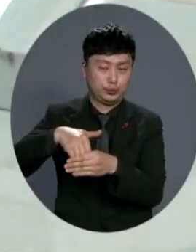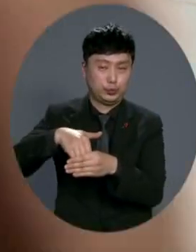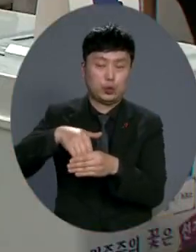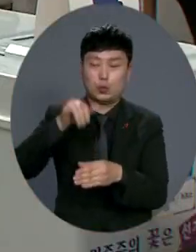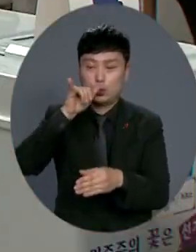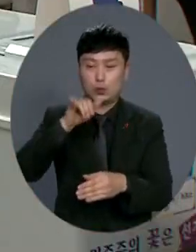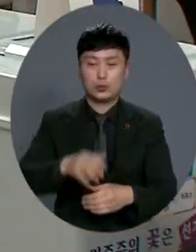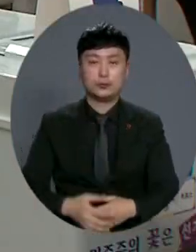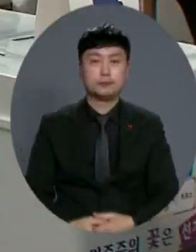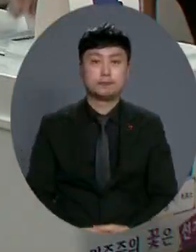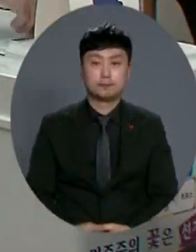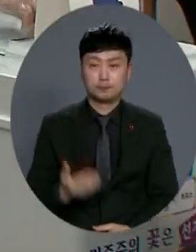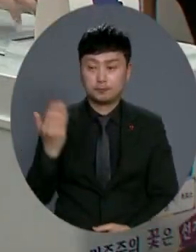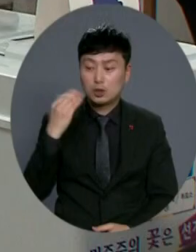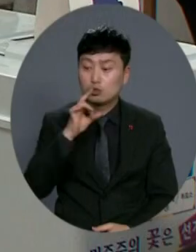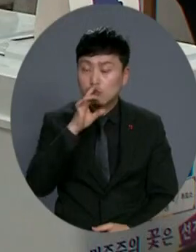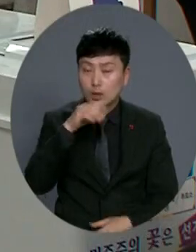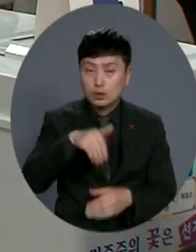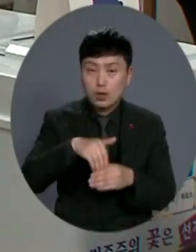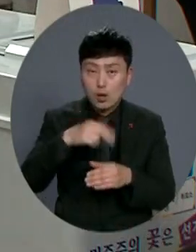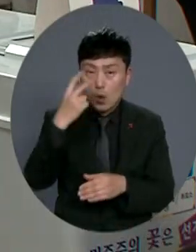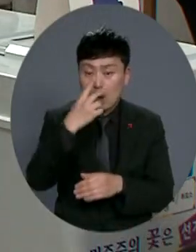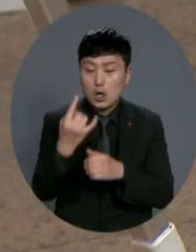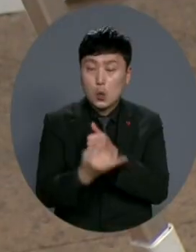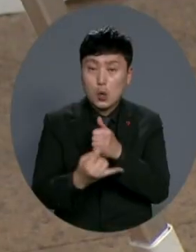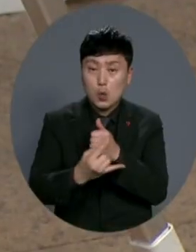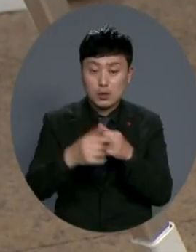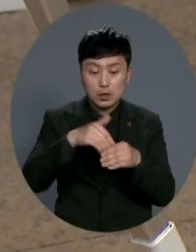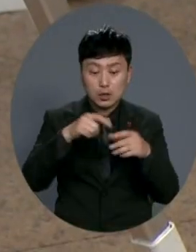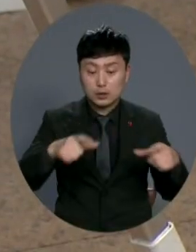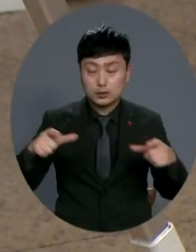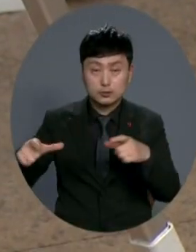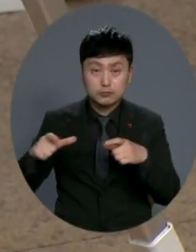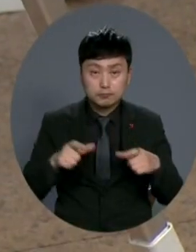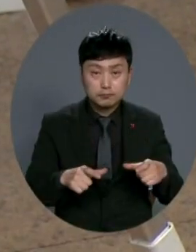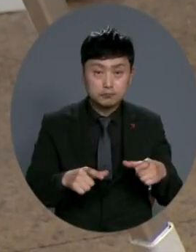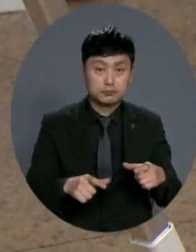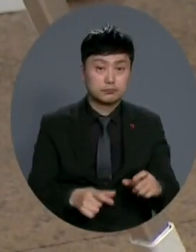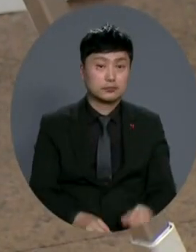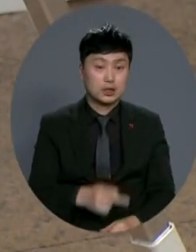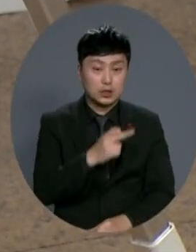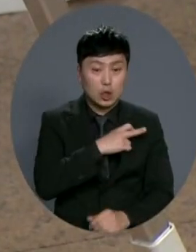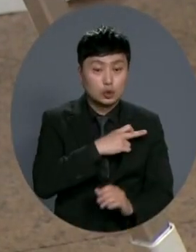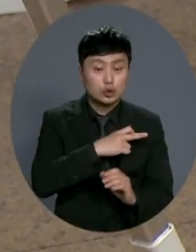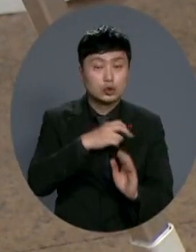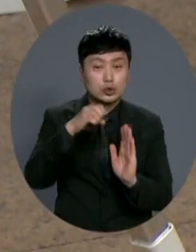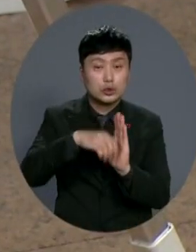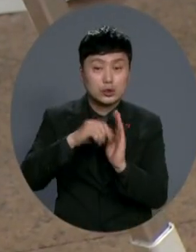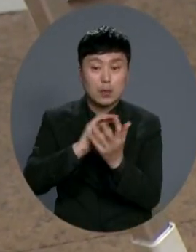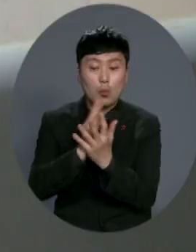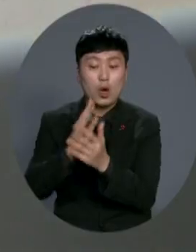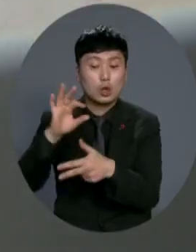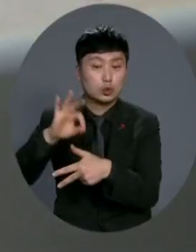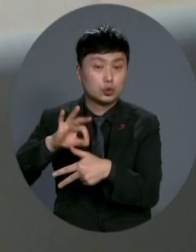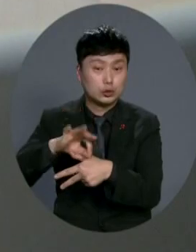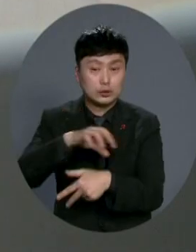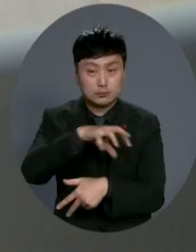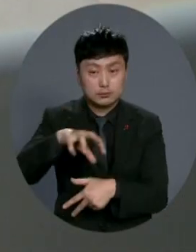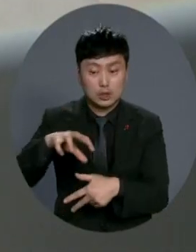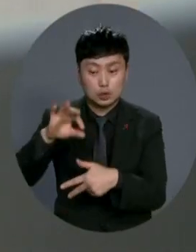이루어집니다 최근 중앙 선관이 선거구 획정 위원회는 영주 영양 봉화 울진 선거구에서